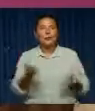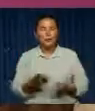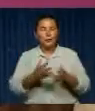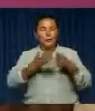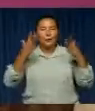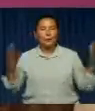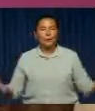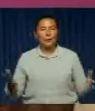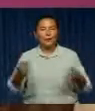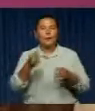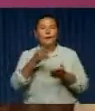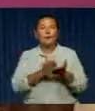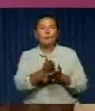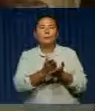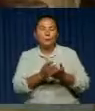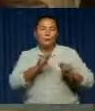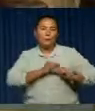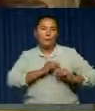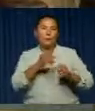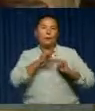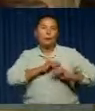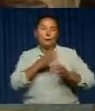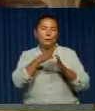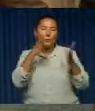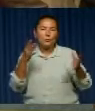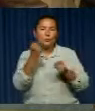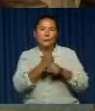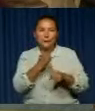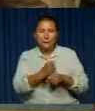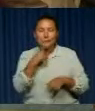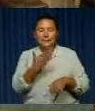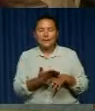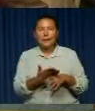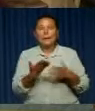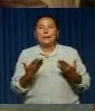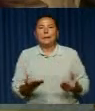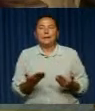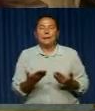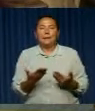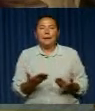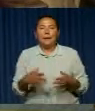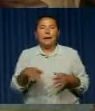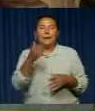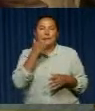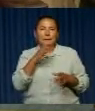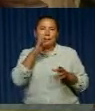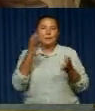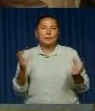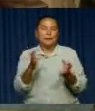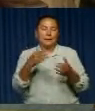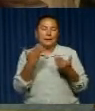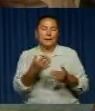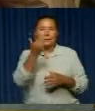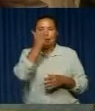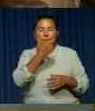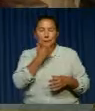үлкен қызмет жасап жатырсыздар, үлкен еңбек жасап жатырсыздар, ел үшін аянбай жасап жатқан еңбектеріңізге Алла саныз сауаптан жазсын. Рахмет, тілек қабыл.